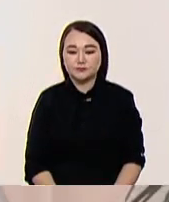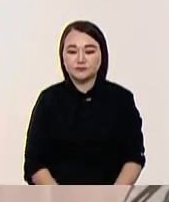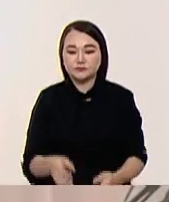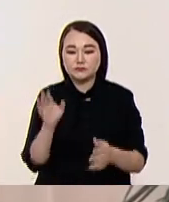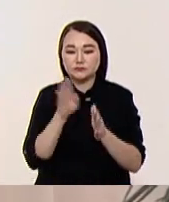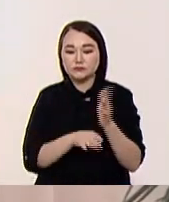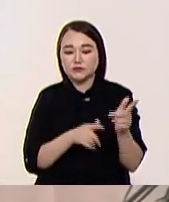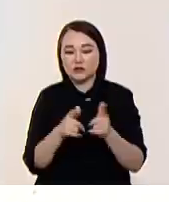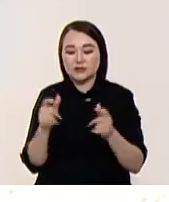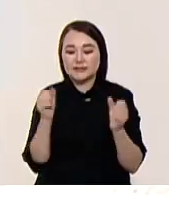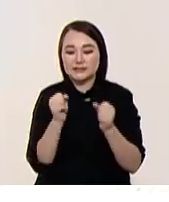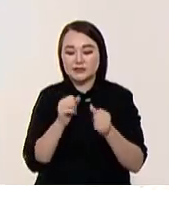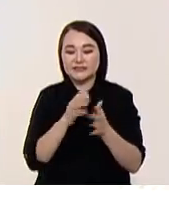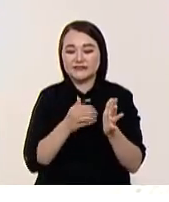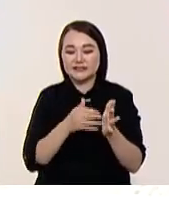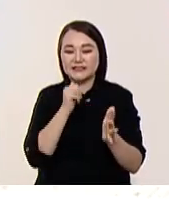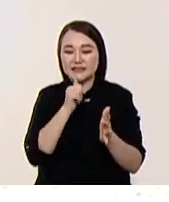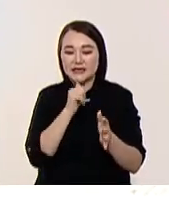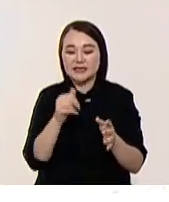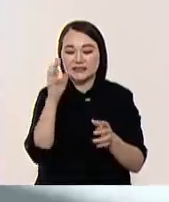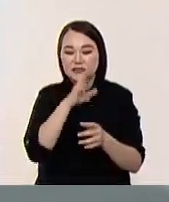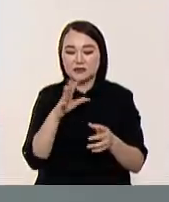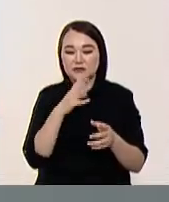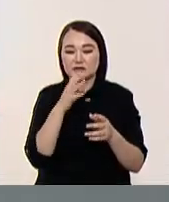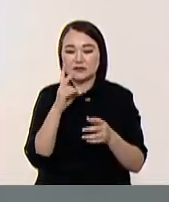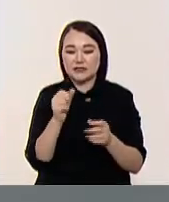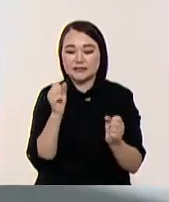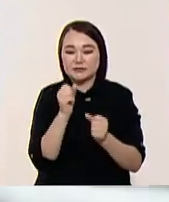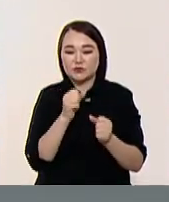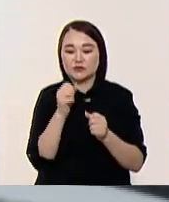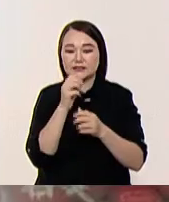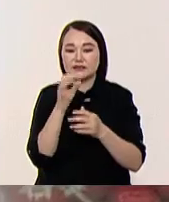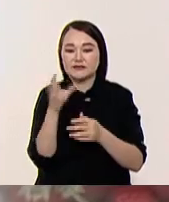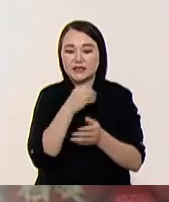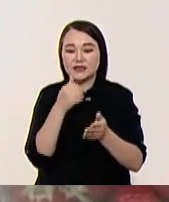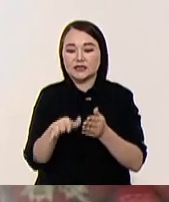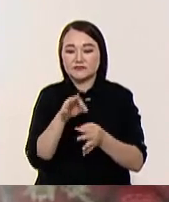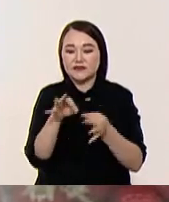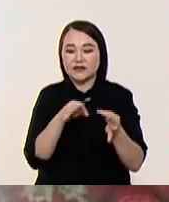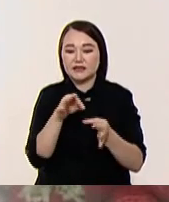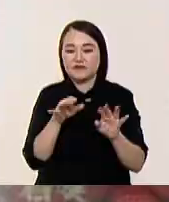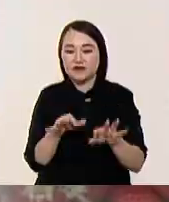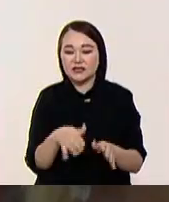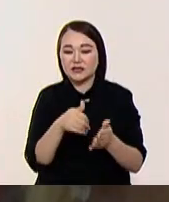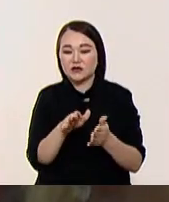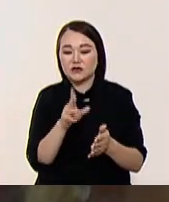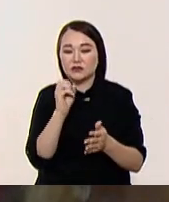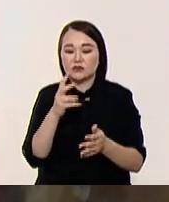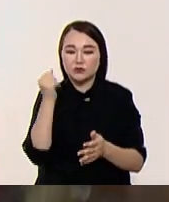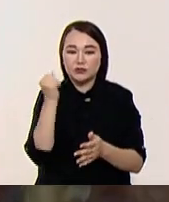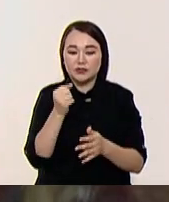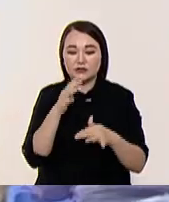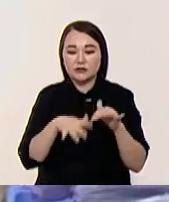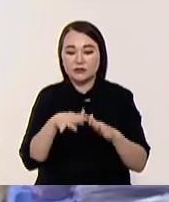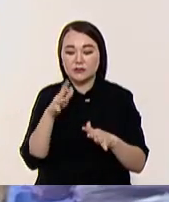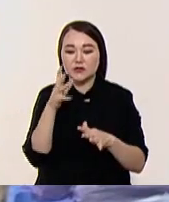Без заготовок на зиму. Дефицит сахара в стране сказался на запасах на зиму. Многие отказываются варить варенье. Как это может ударить по карману